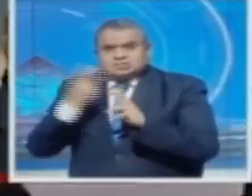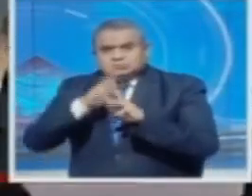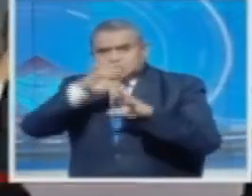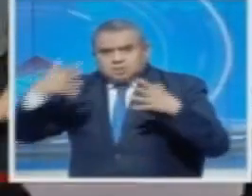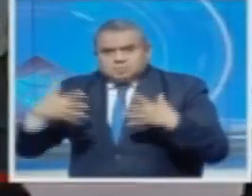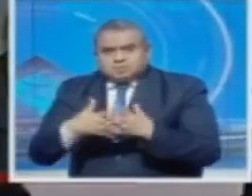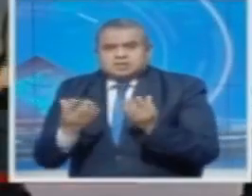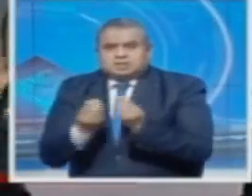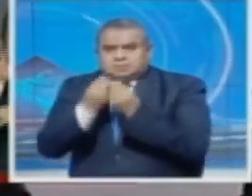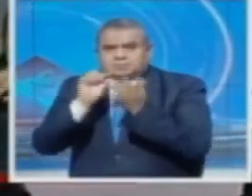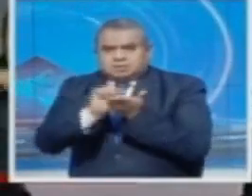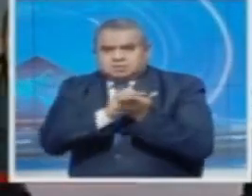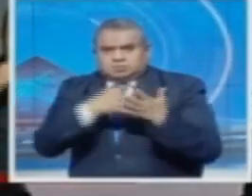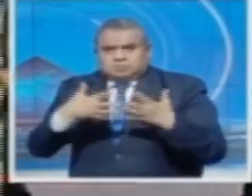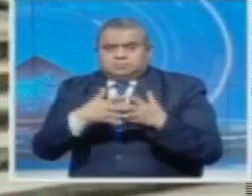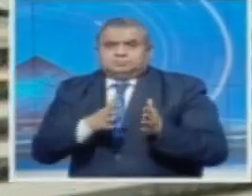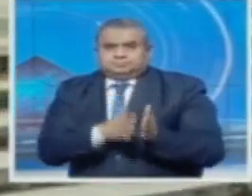التكاتف.